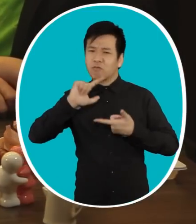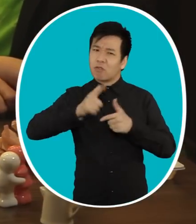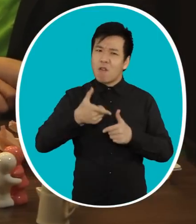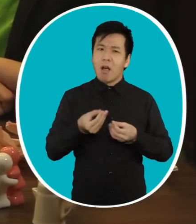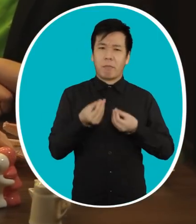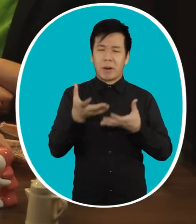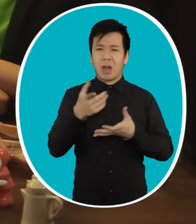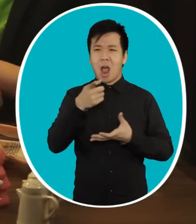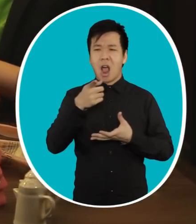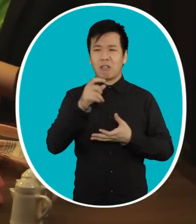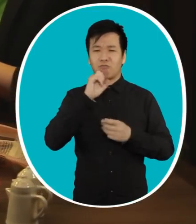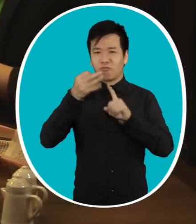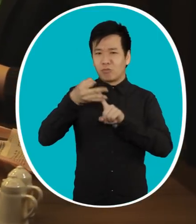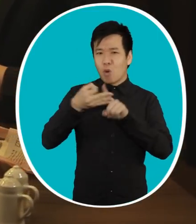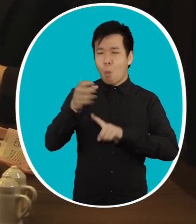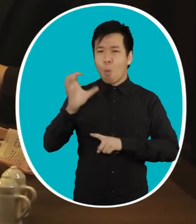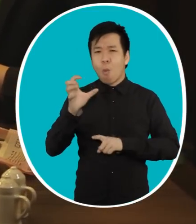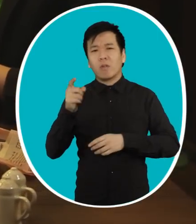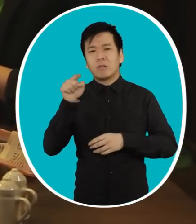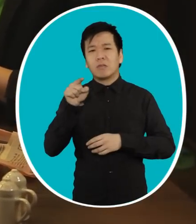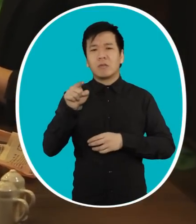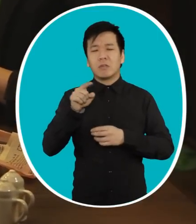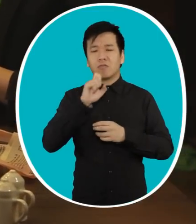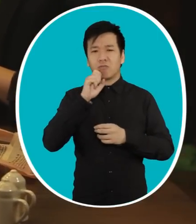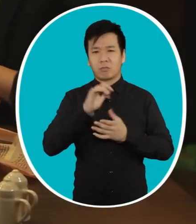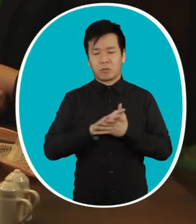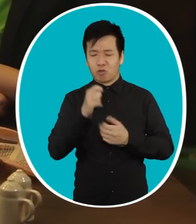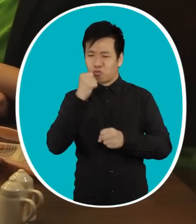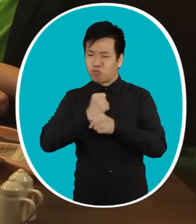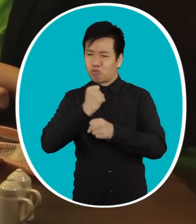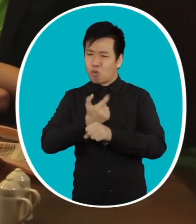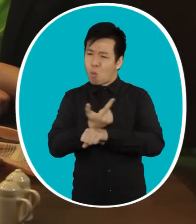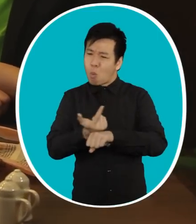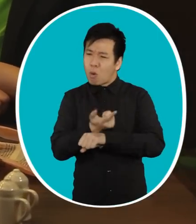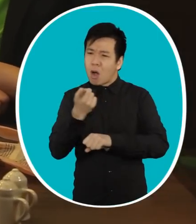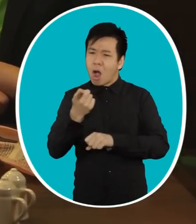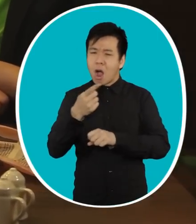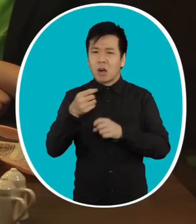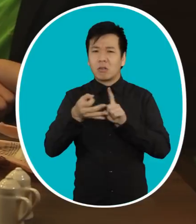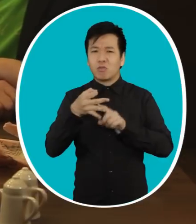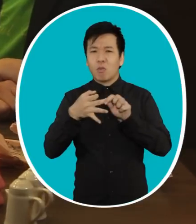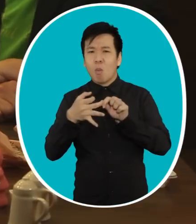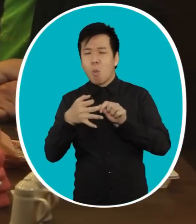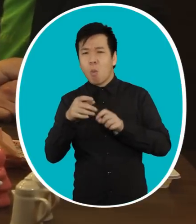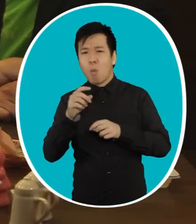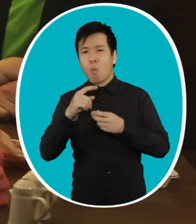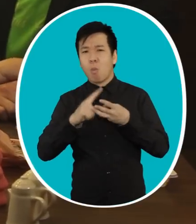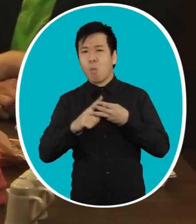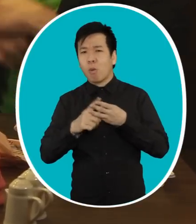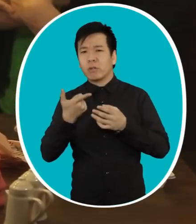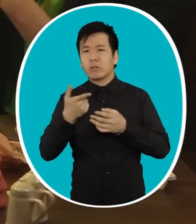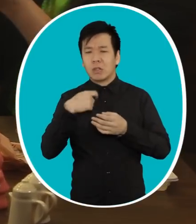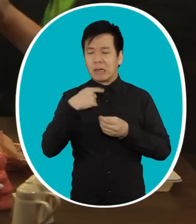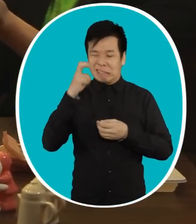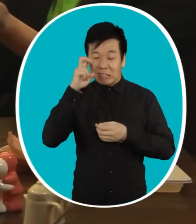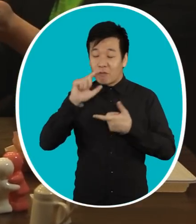阿黃維基先生，等佢可以做得耐啲？ 佢已經係橋王嚟㗎啦，俾橋我就唔敢當。不過如果你